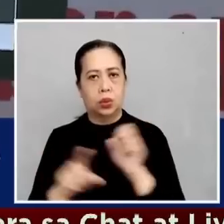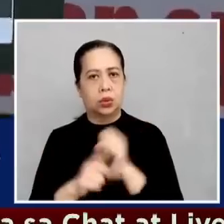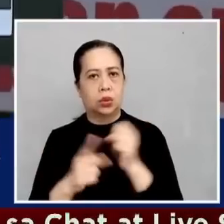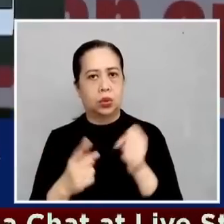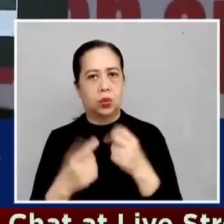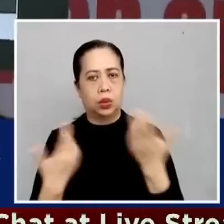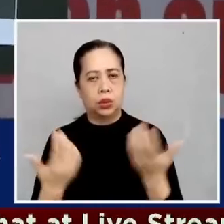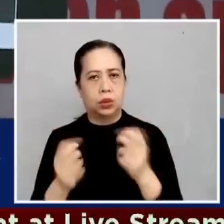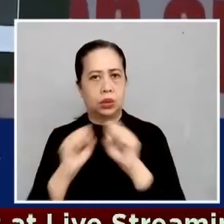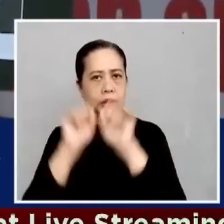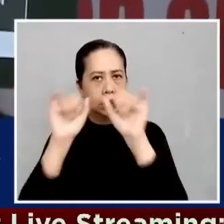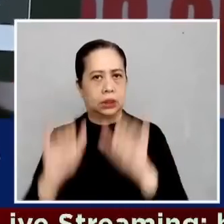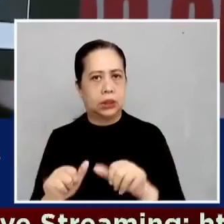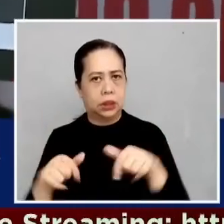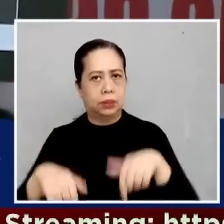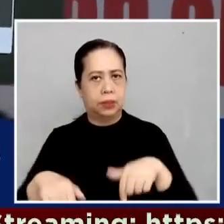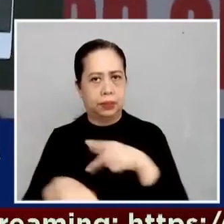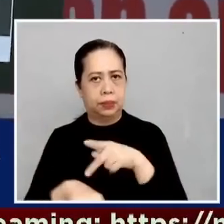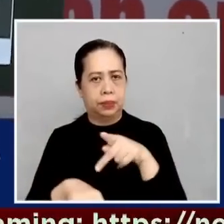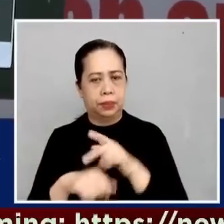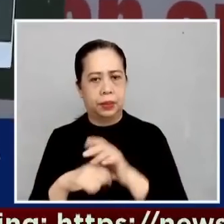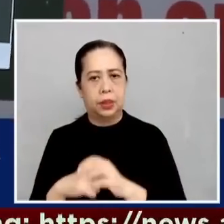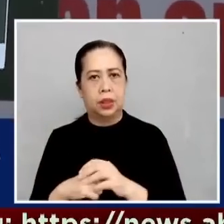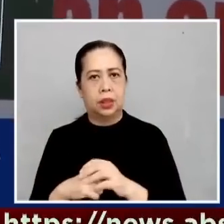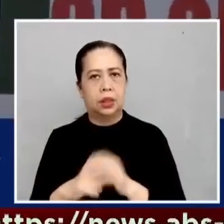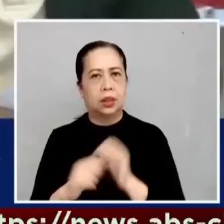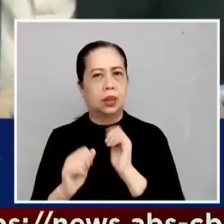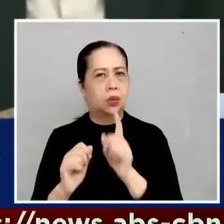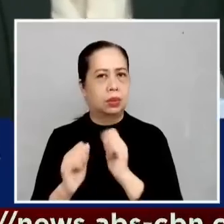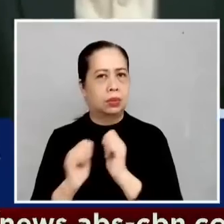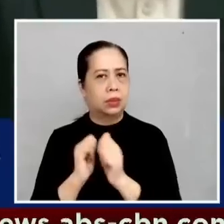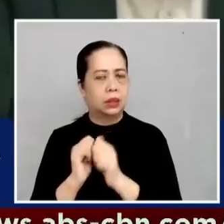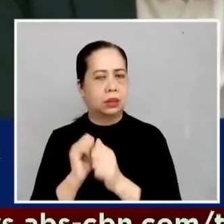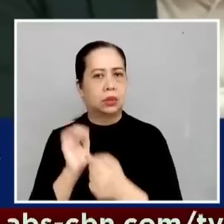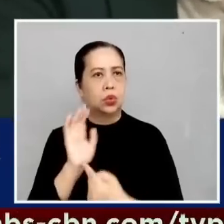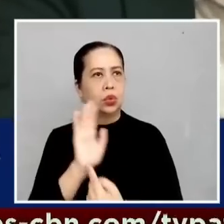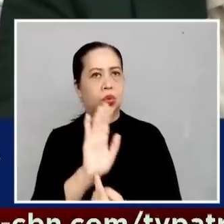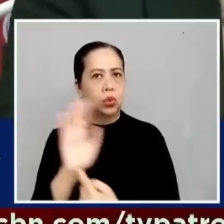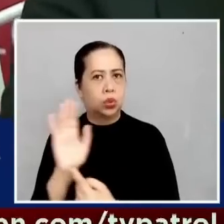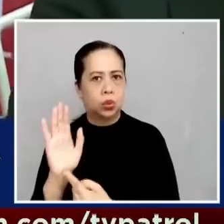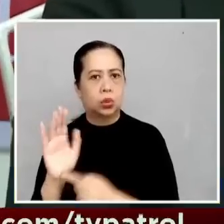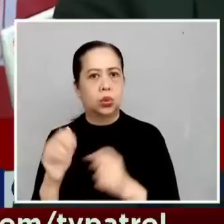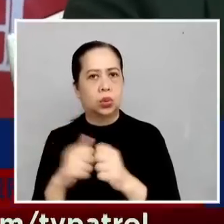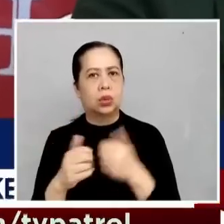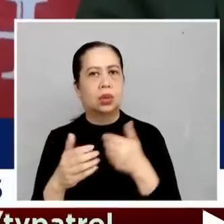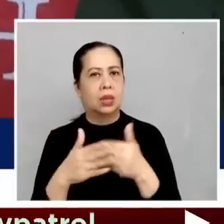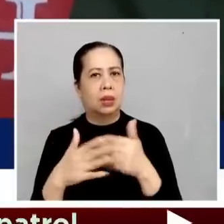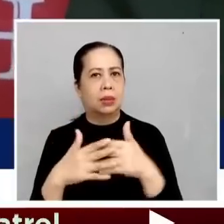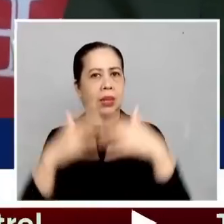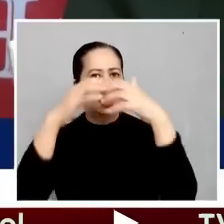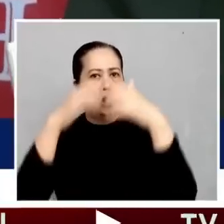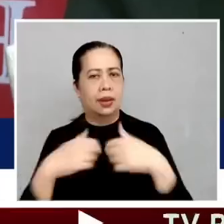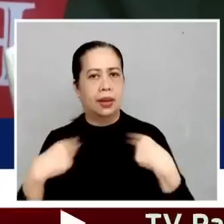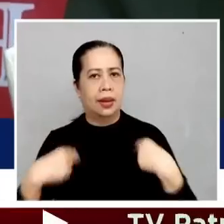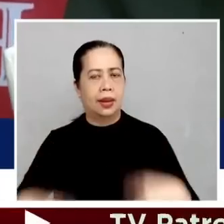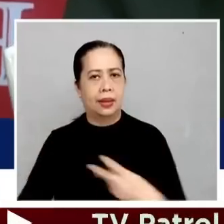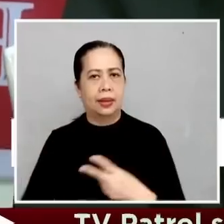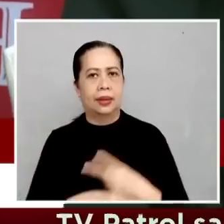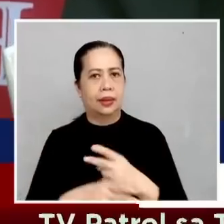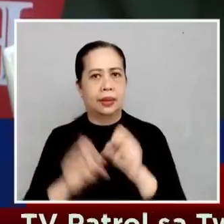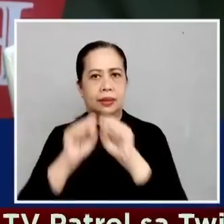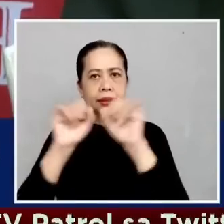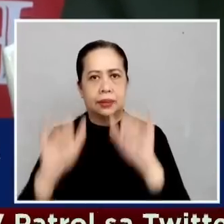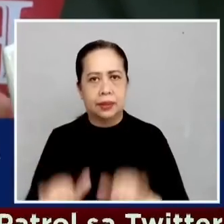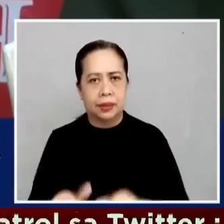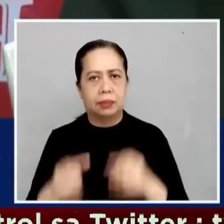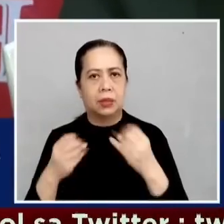healthcare system ng Pilipinas. Ang mga sign and symptoms ano, na lumalabas na malapit na mag-collapse yung ating healthcare system, ano, marami